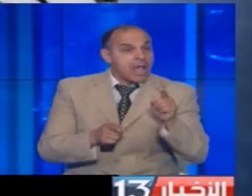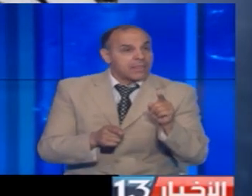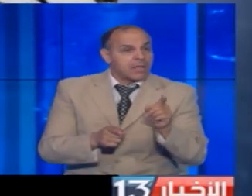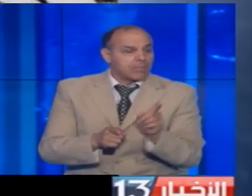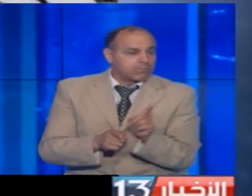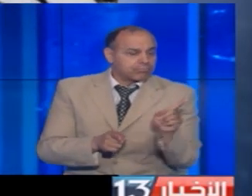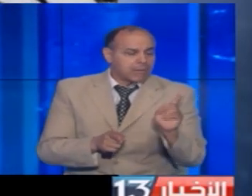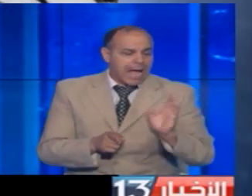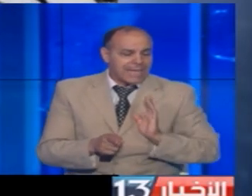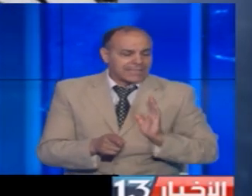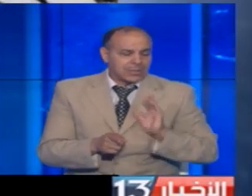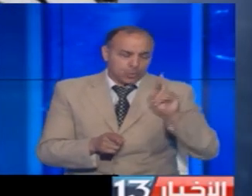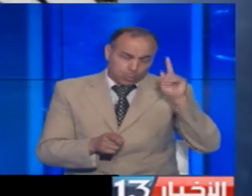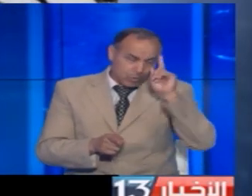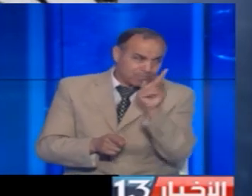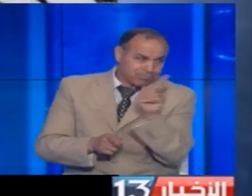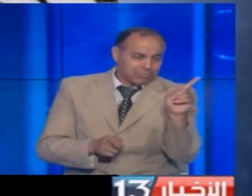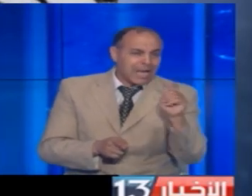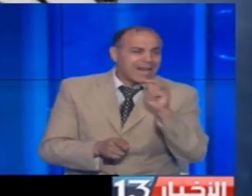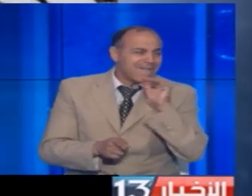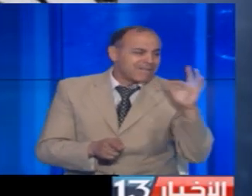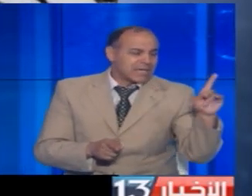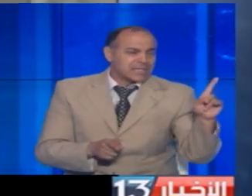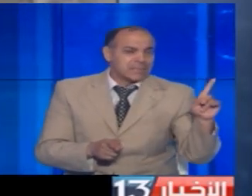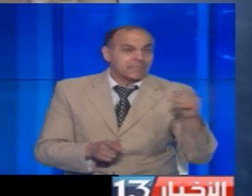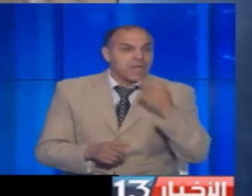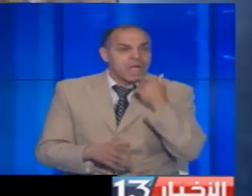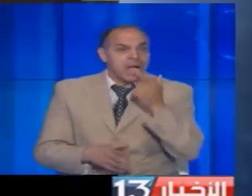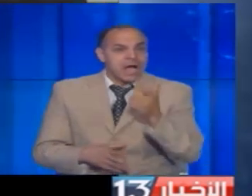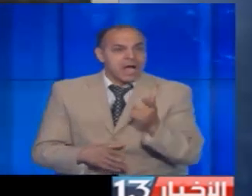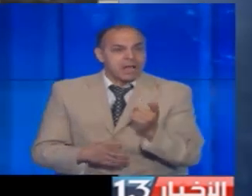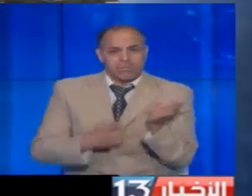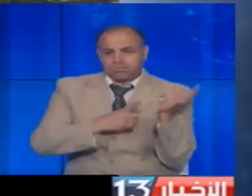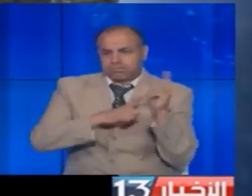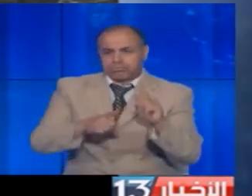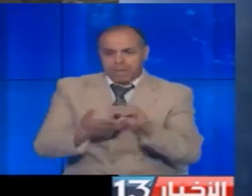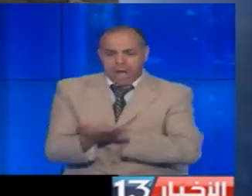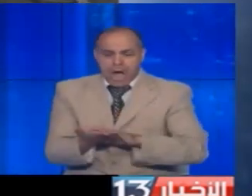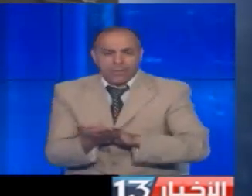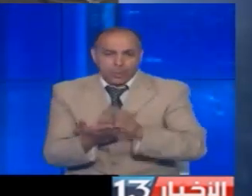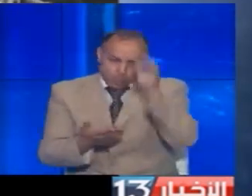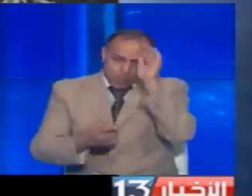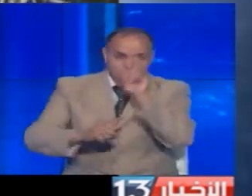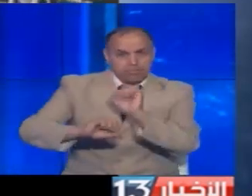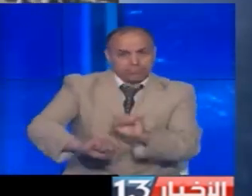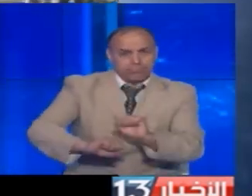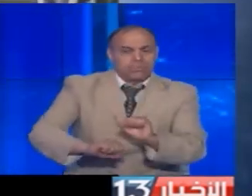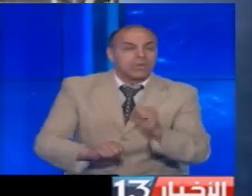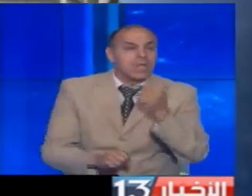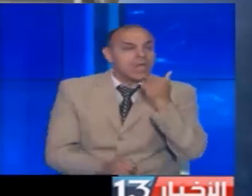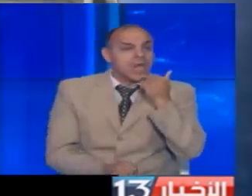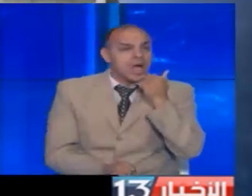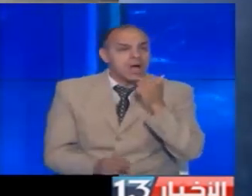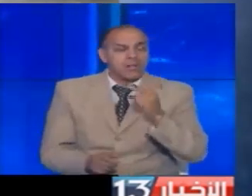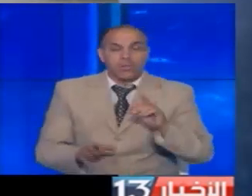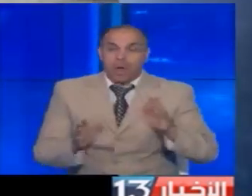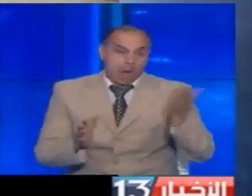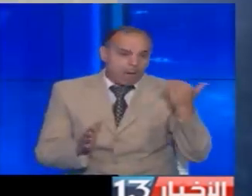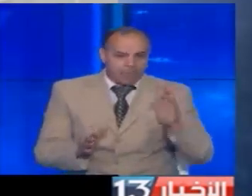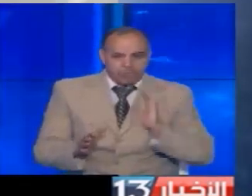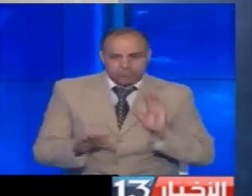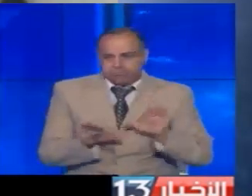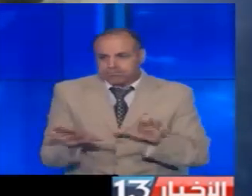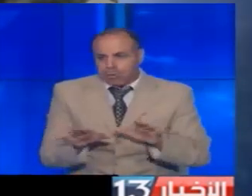الجيش التونسي وهو لا زال بصدد التكون في الذود عن حياض التراب التونسي في أعلى تجلياته